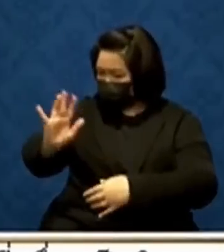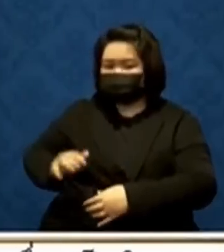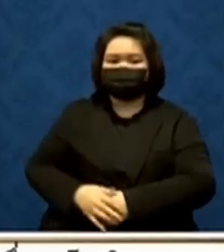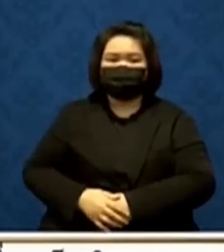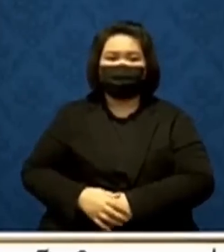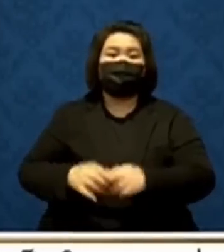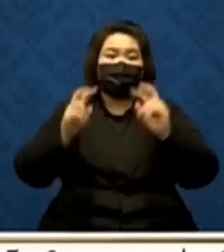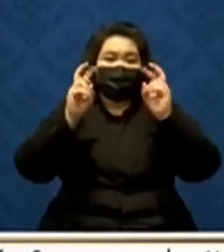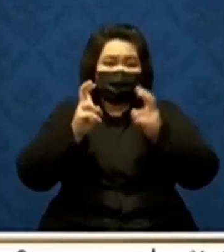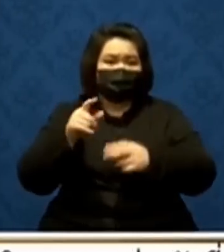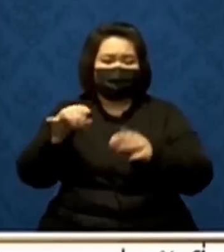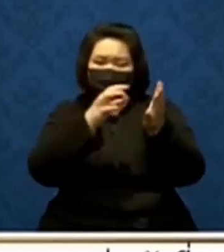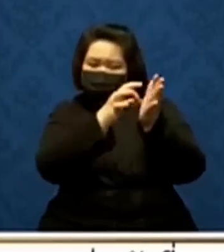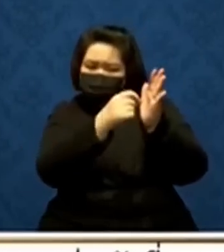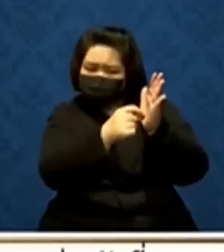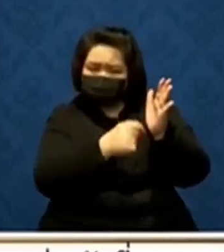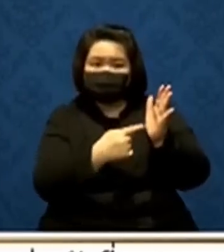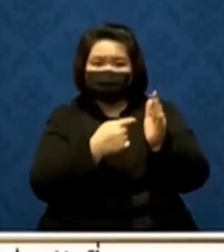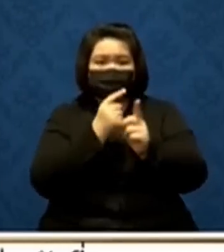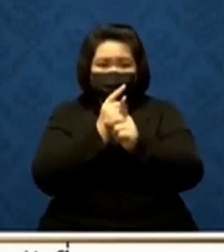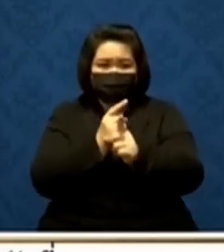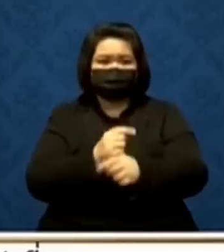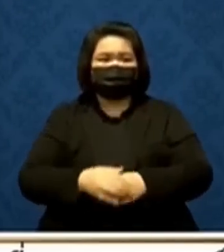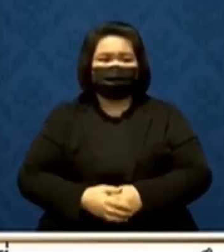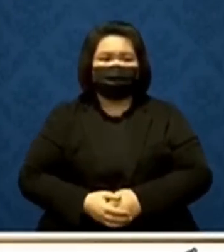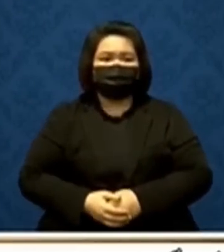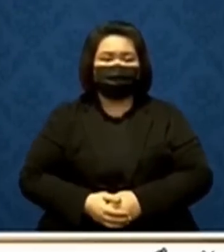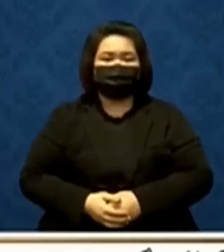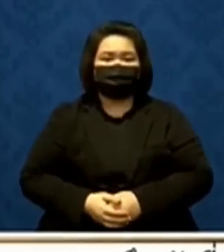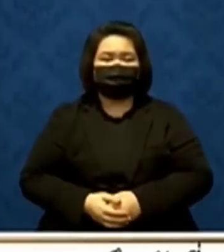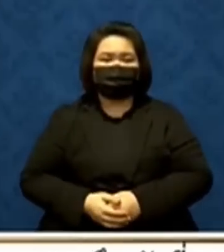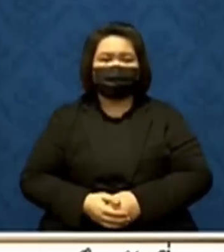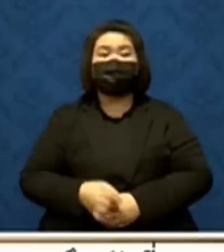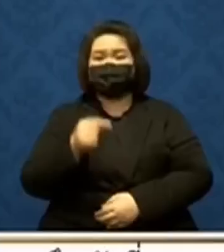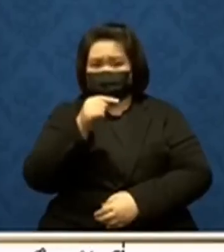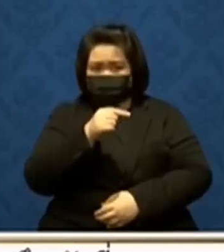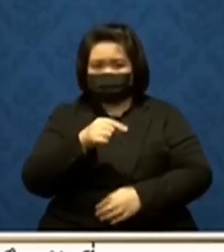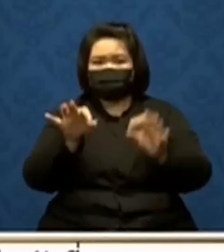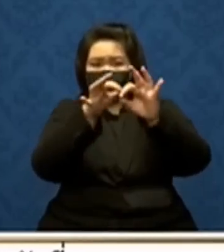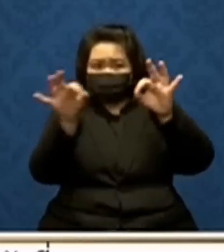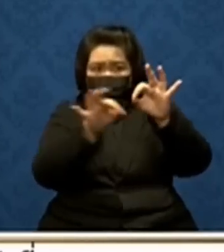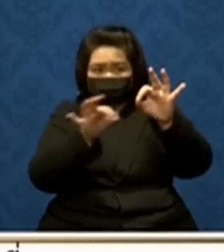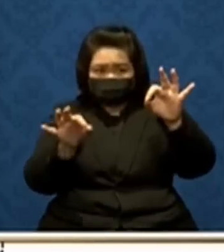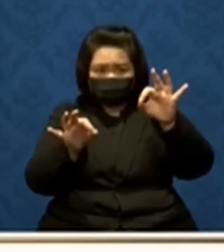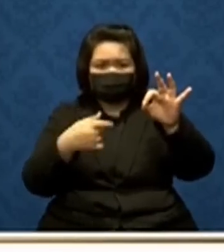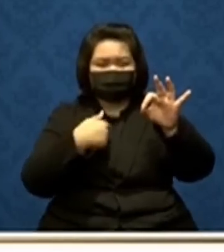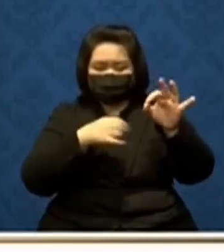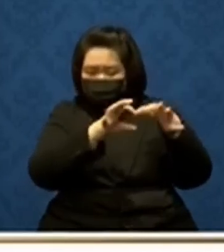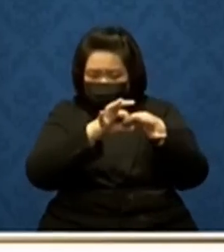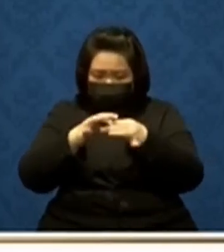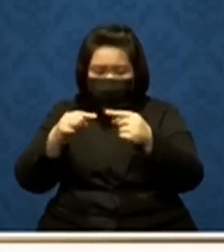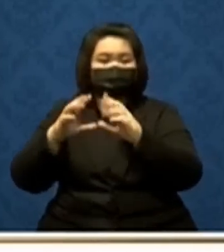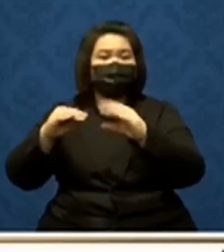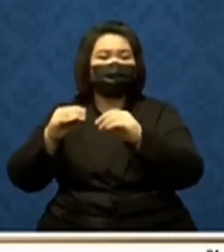ทำญัตติที่ท่านเขียนไว้เป็นลายลักษณ์อักษรเกินจัณฑีแฮปปี้ปลายต่อแล้วครับคือข้อกล่าวหาที่ผูกพันรัฐสภาอย่างเป็น